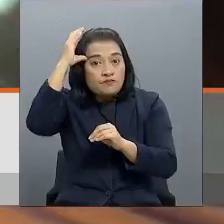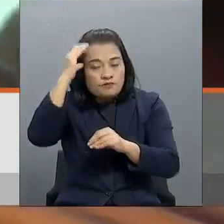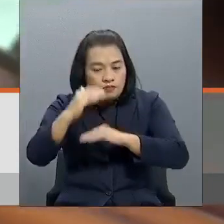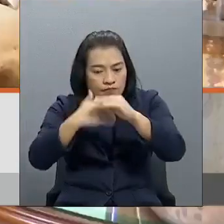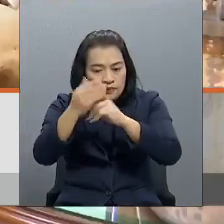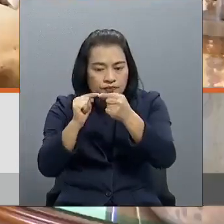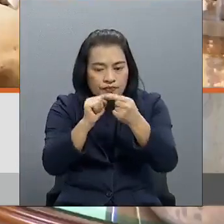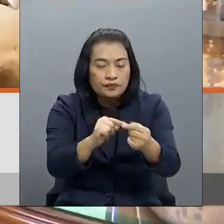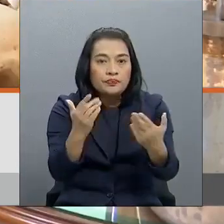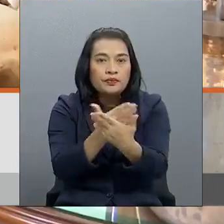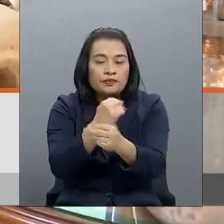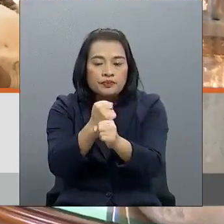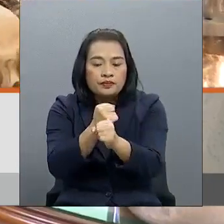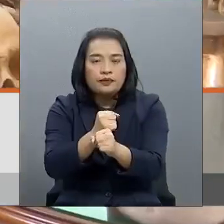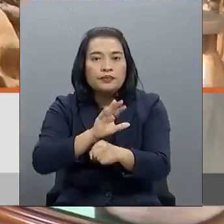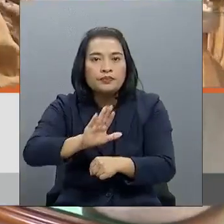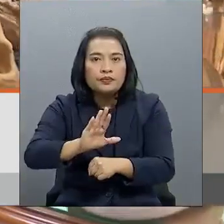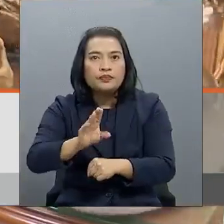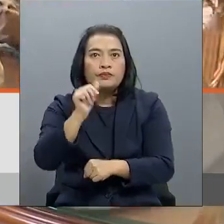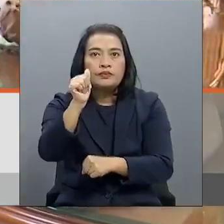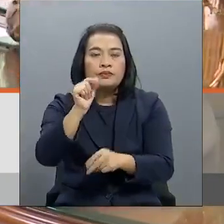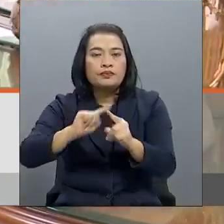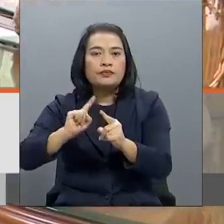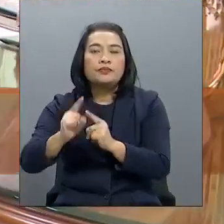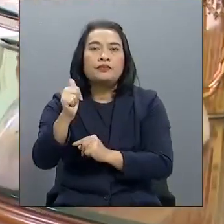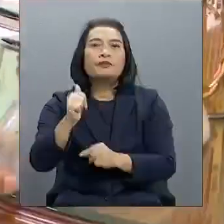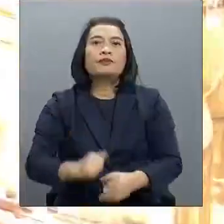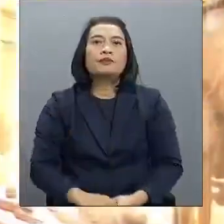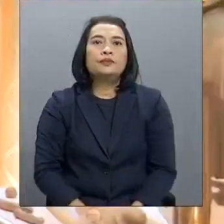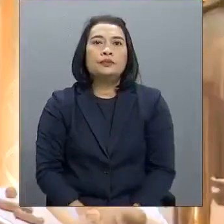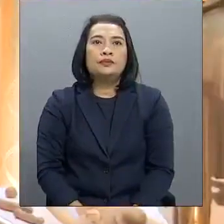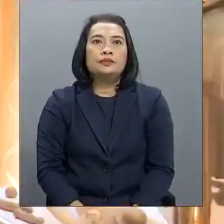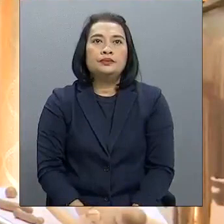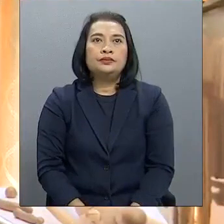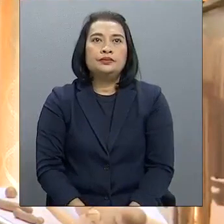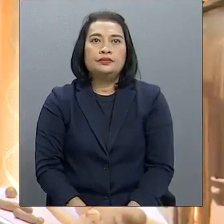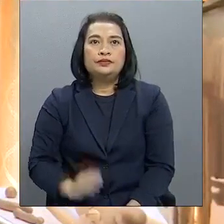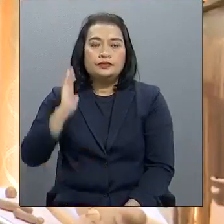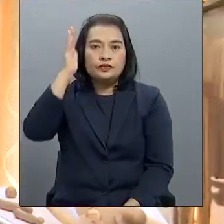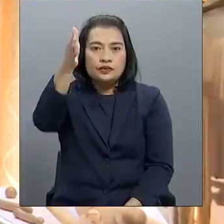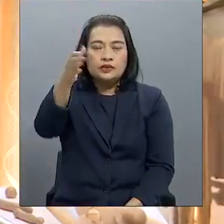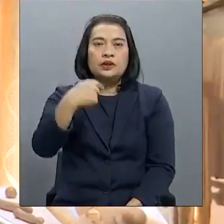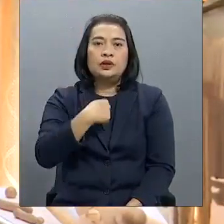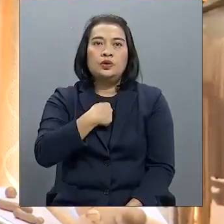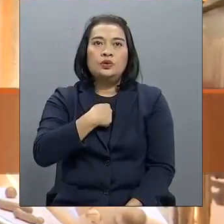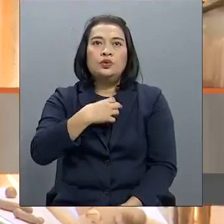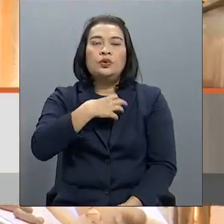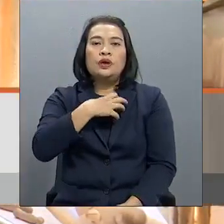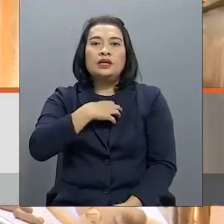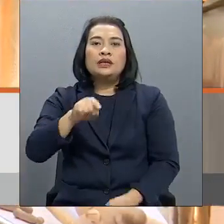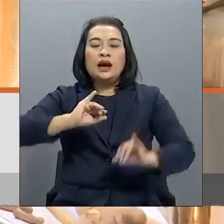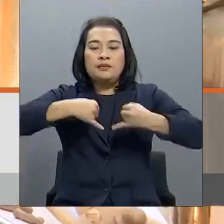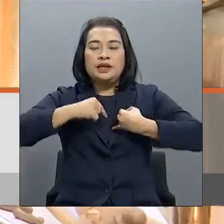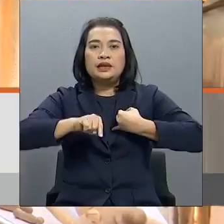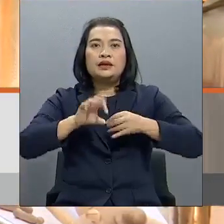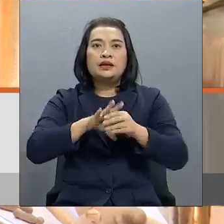ศิลปะเป็นทุนตามฝันด้านอื่น ๆอนาคตหนูอยากเป็นเจ้าของธุรกิจแล้วก็ทำรีสอร์